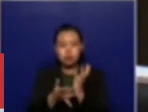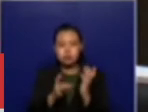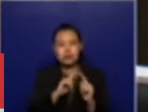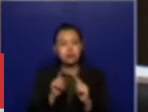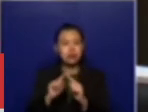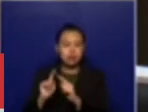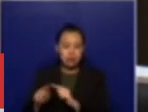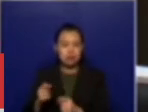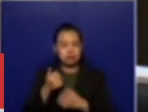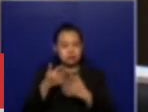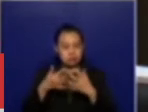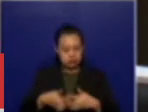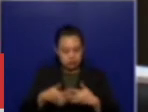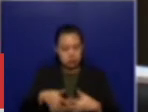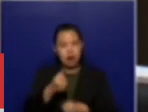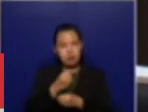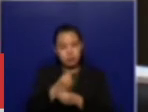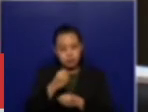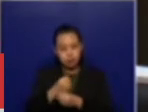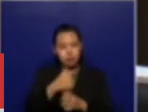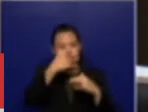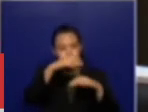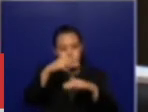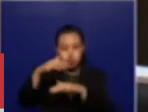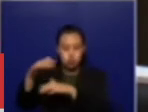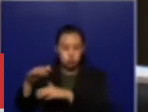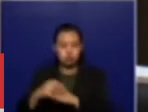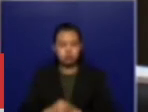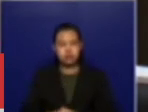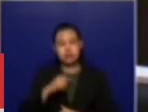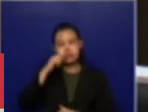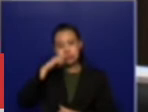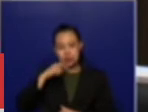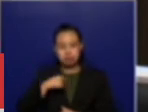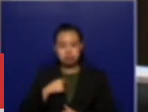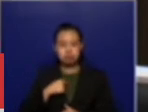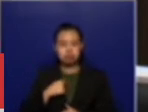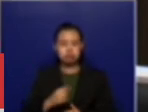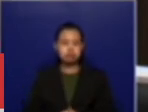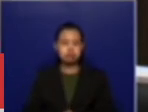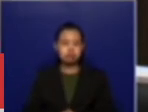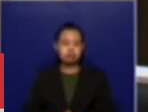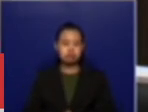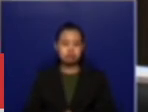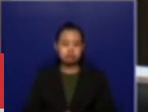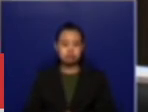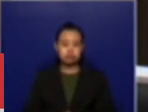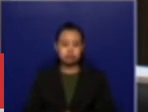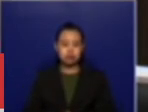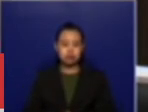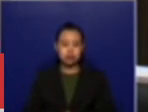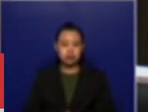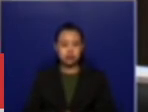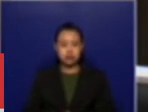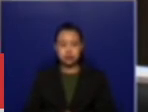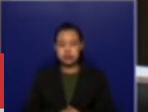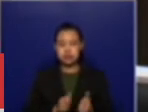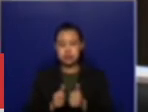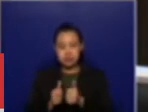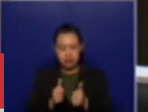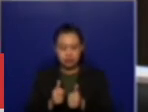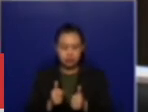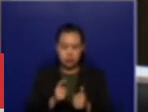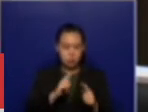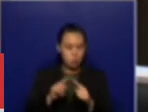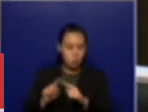ครับท่านประธานครับประเทศไทยไม่ได้มีความได้เปรียบแบบเดียวกันนี้ตลอดไปนะครับการได้เปรียบเหล่านี้